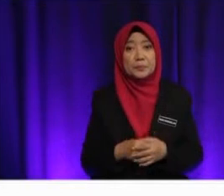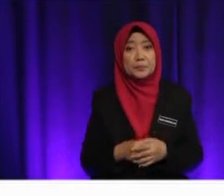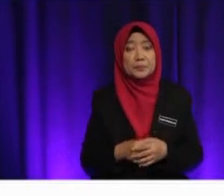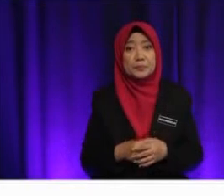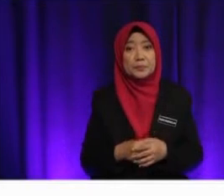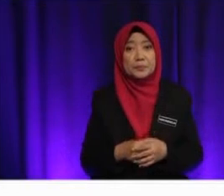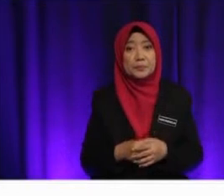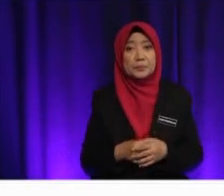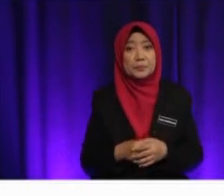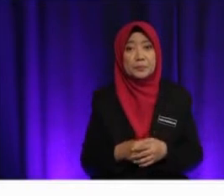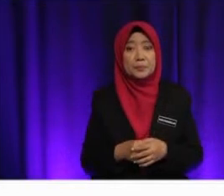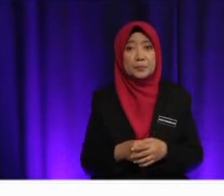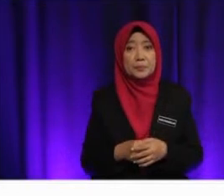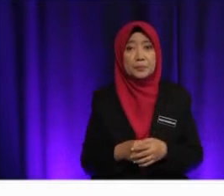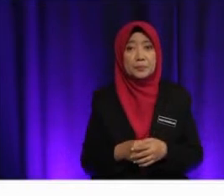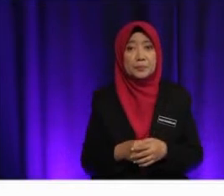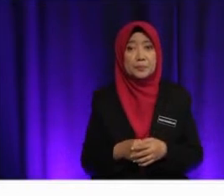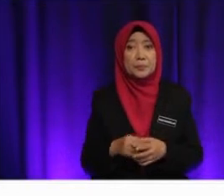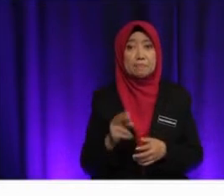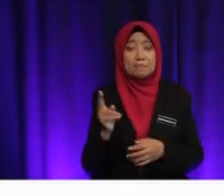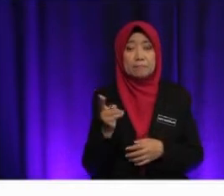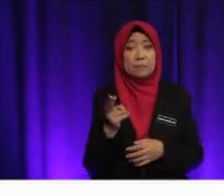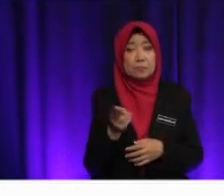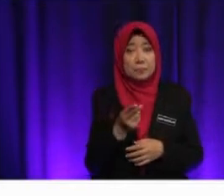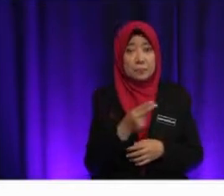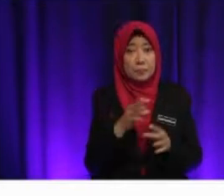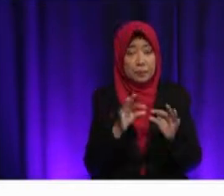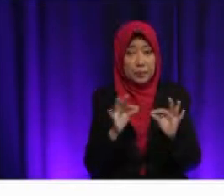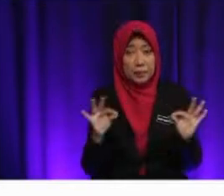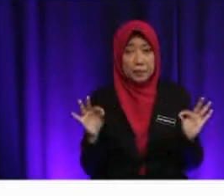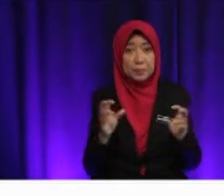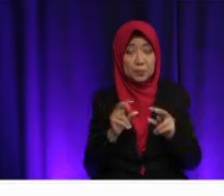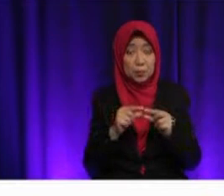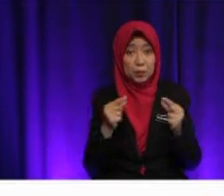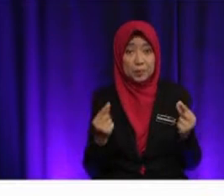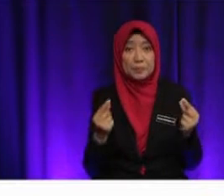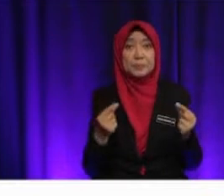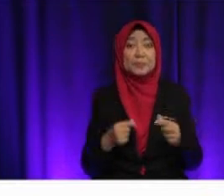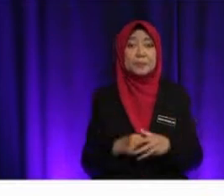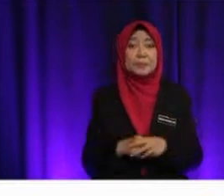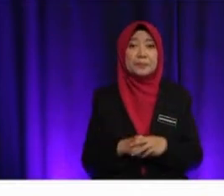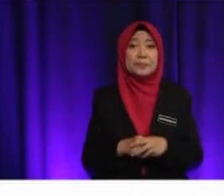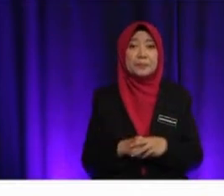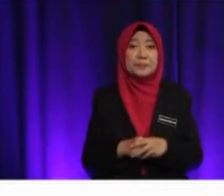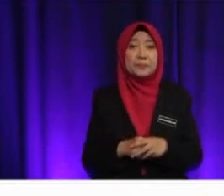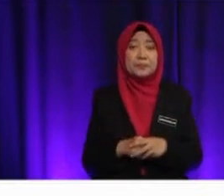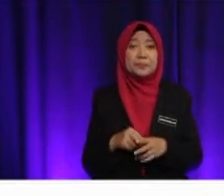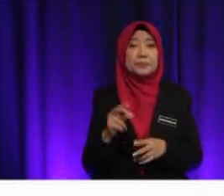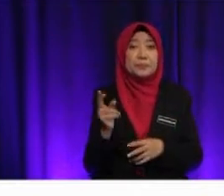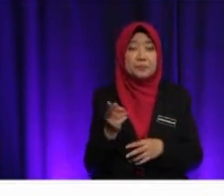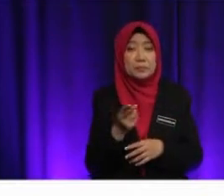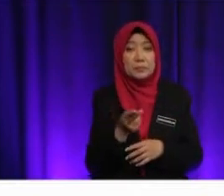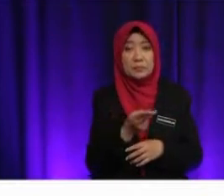min jibalin fiha min baradin fayusibu bihi man yasha wa yusrifuhu amman